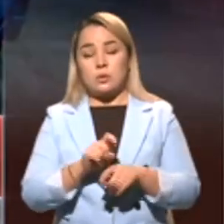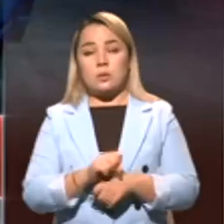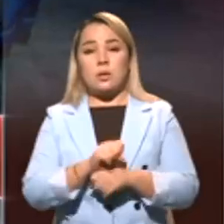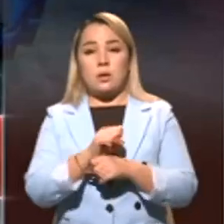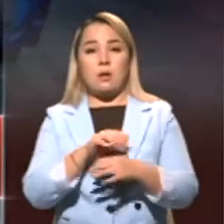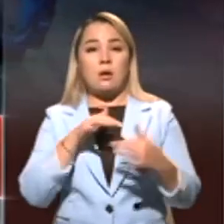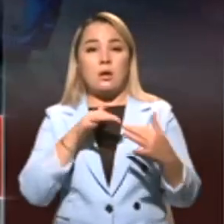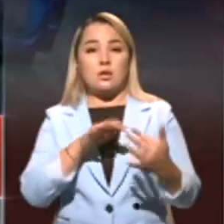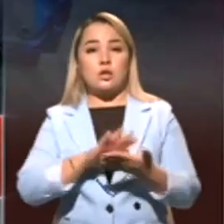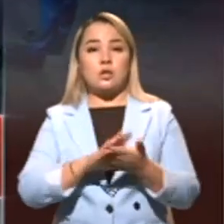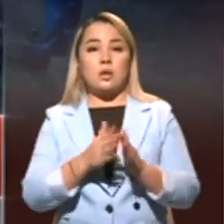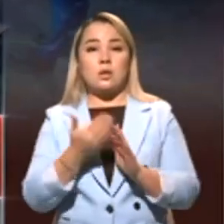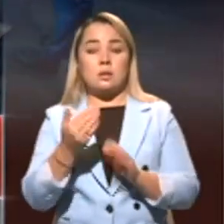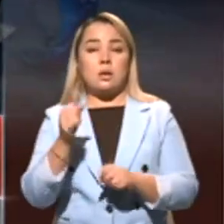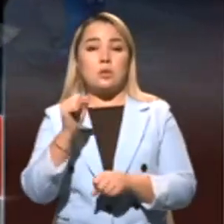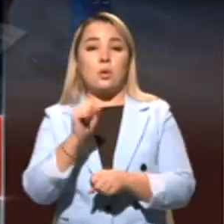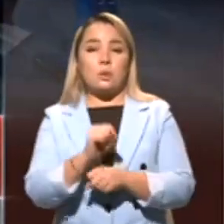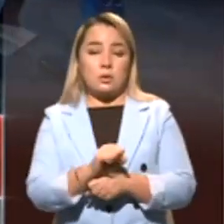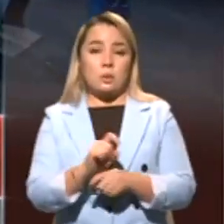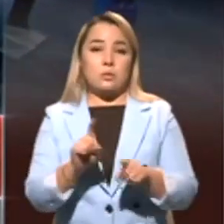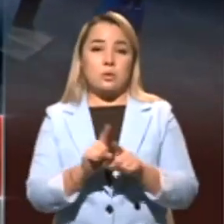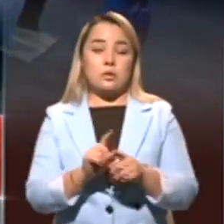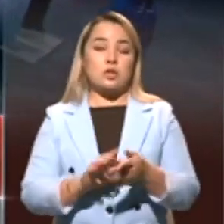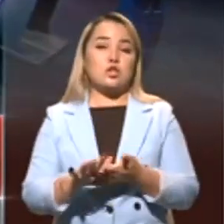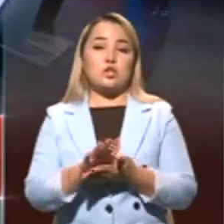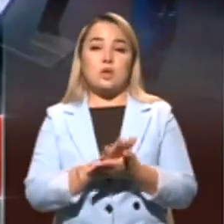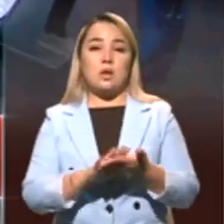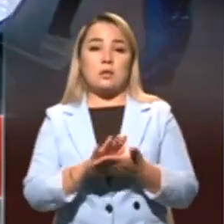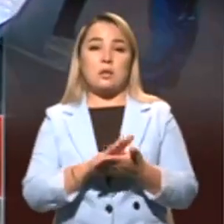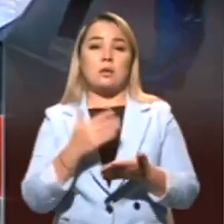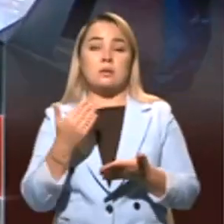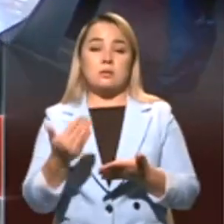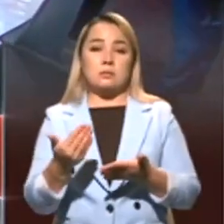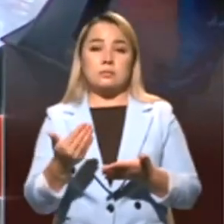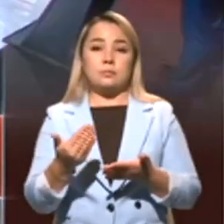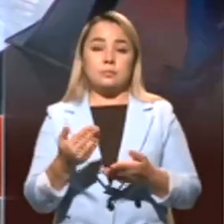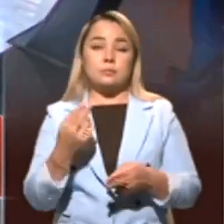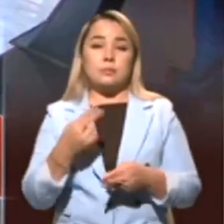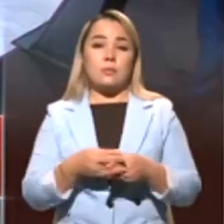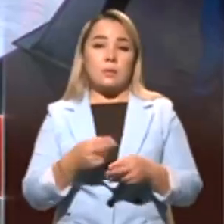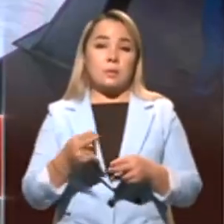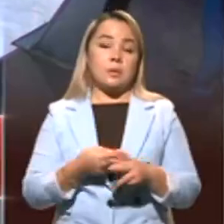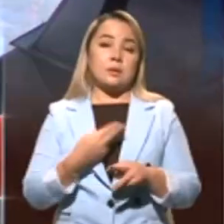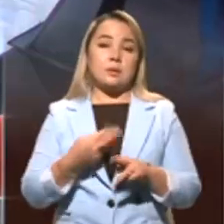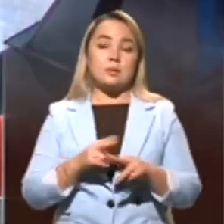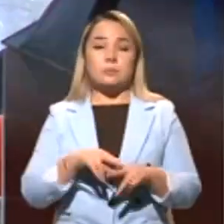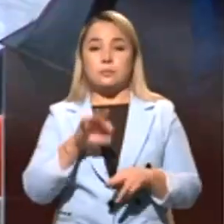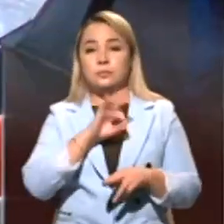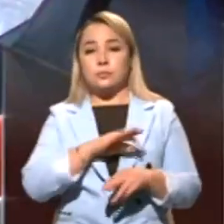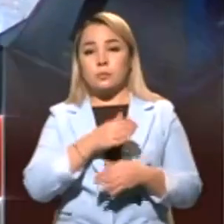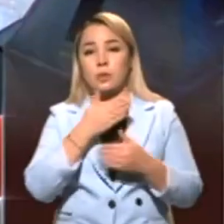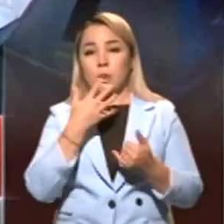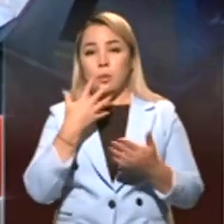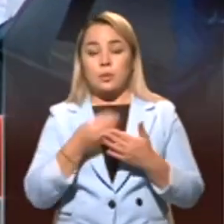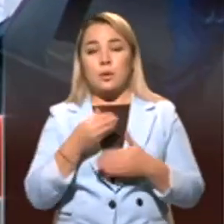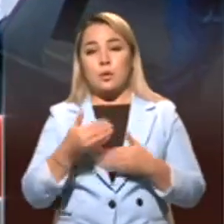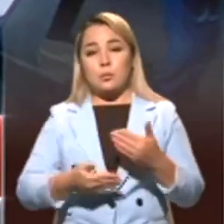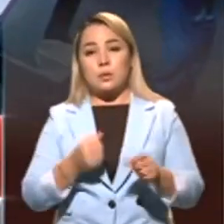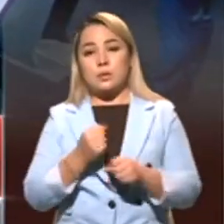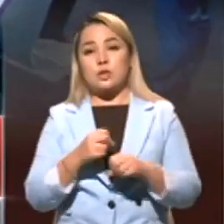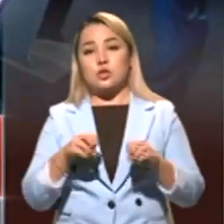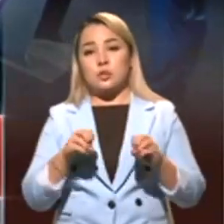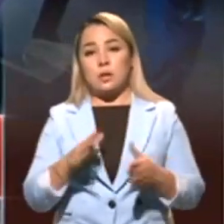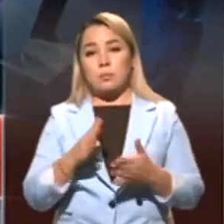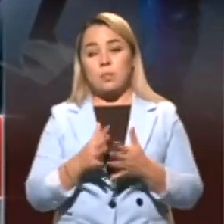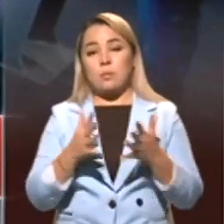шиеленіскен қақтығыс жағдайында тоқтатуға ешқандай тыйымсыз өзін бір ұмтылатындығын шешуге